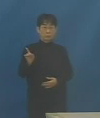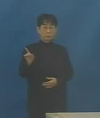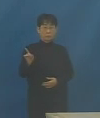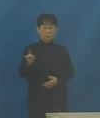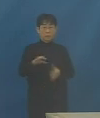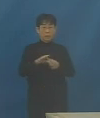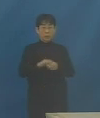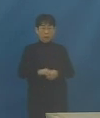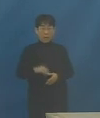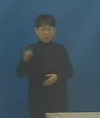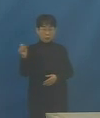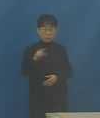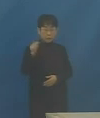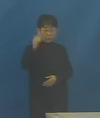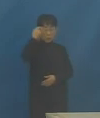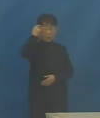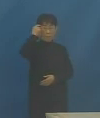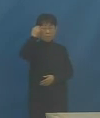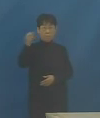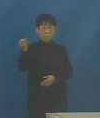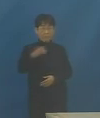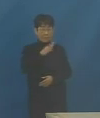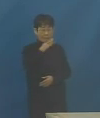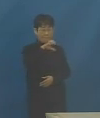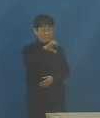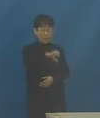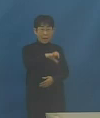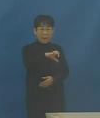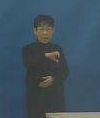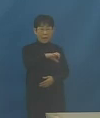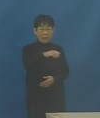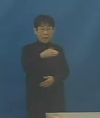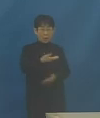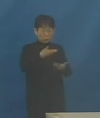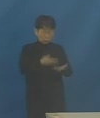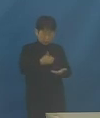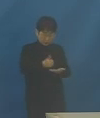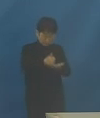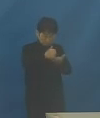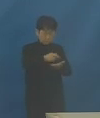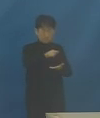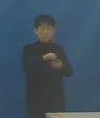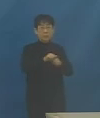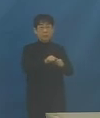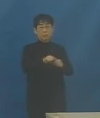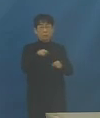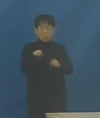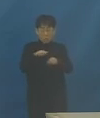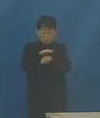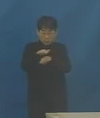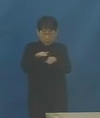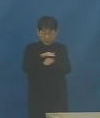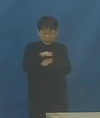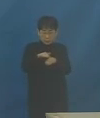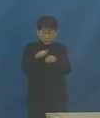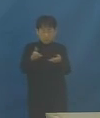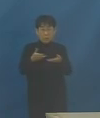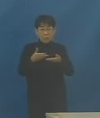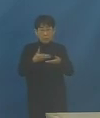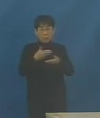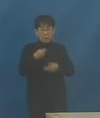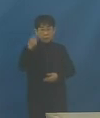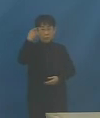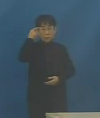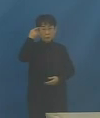スピード感だとかそれから現場の中止ということは指定としてぜひ大切にしていただきたいと思い